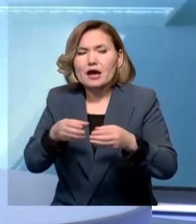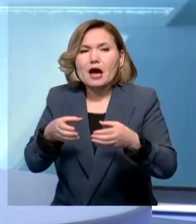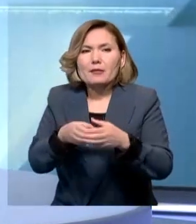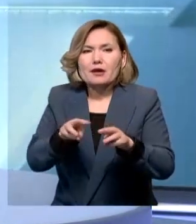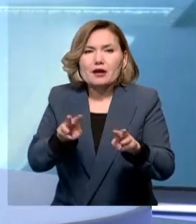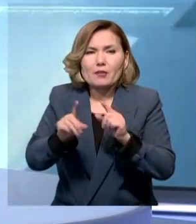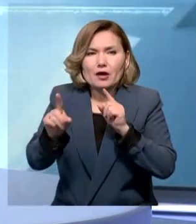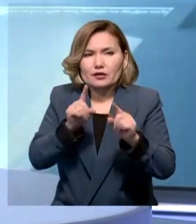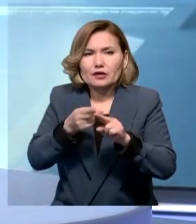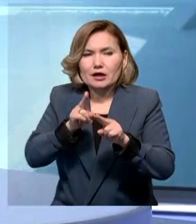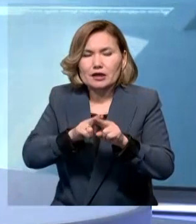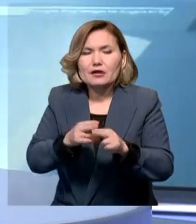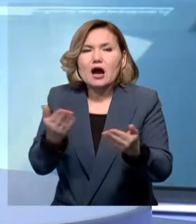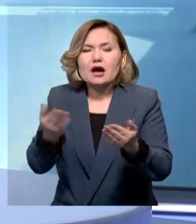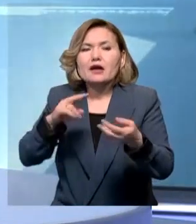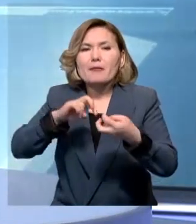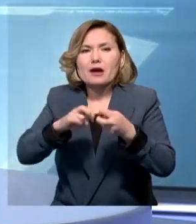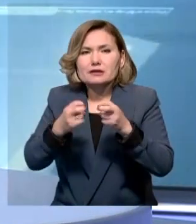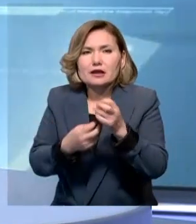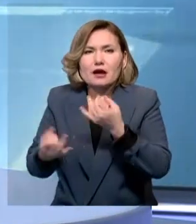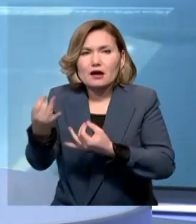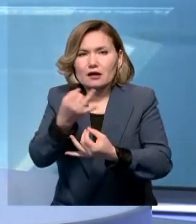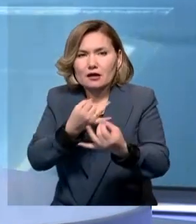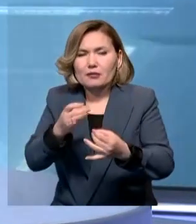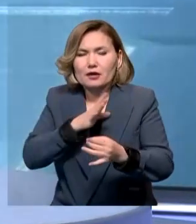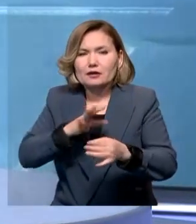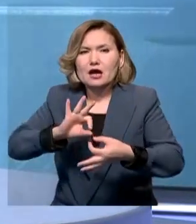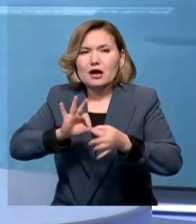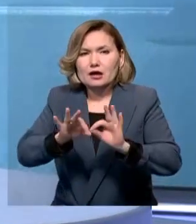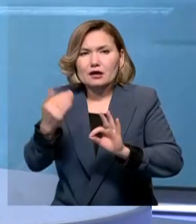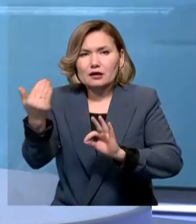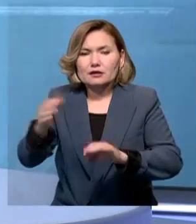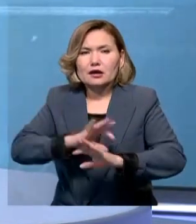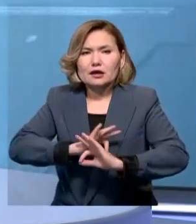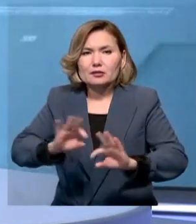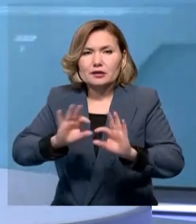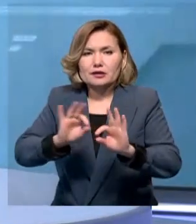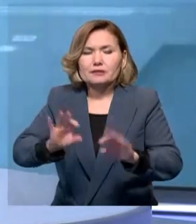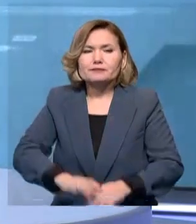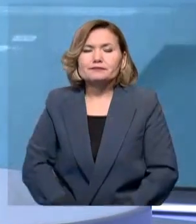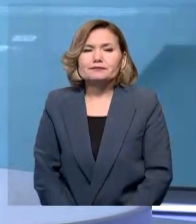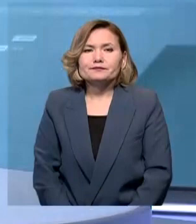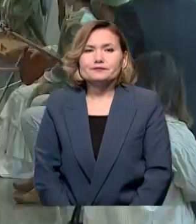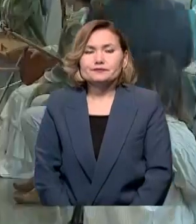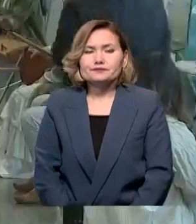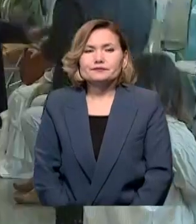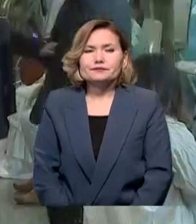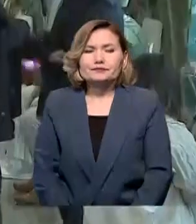Ведомствоның кеңейтілген алқа отырысында тағы нендей мәселе сөз болды? Альмира Оразбай айтып берсін.